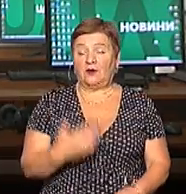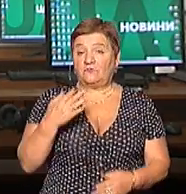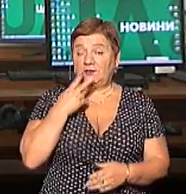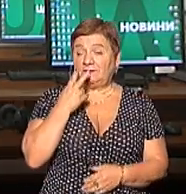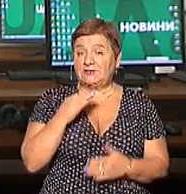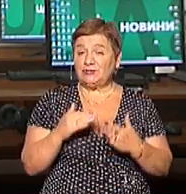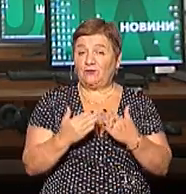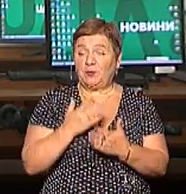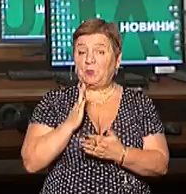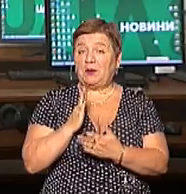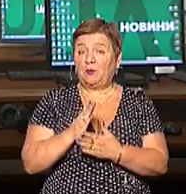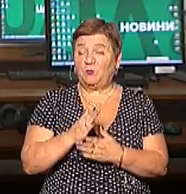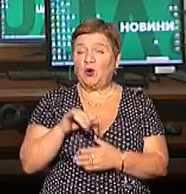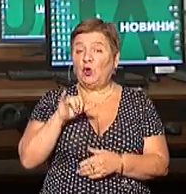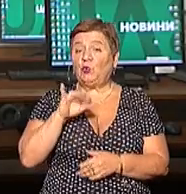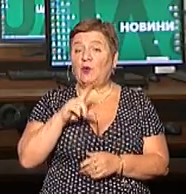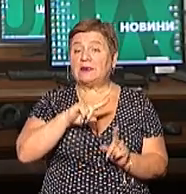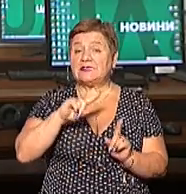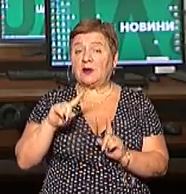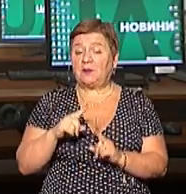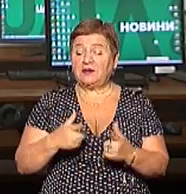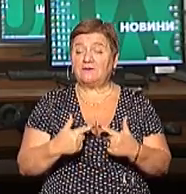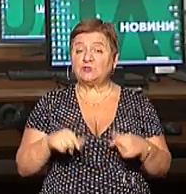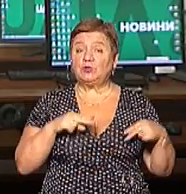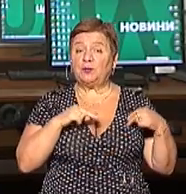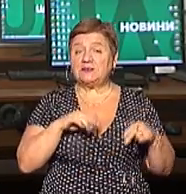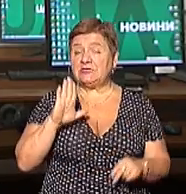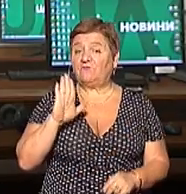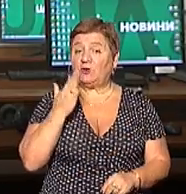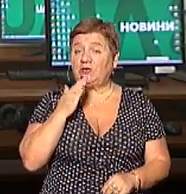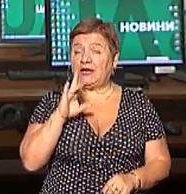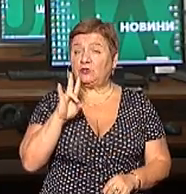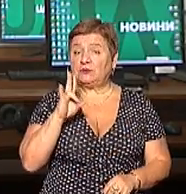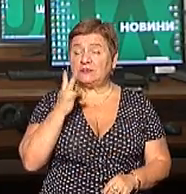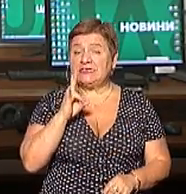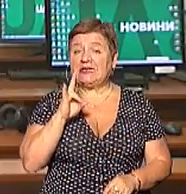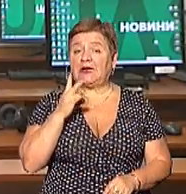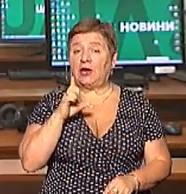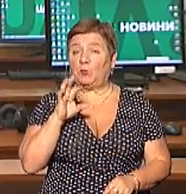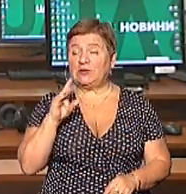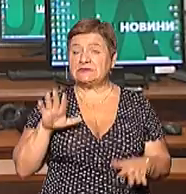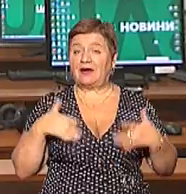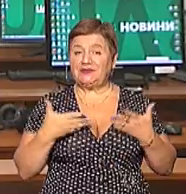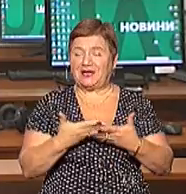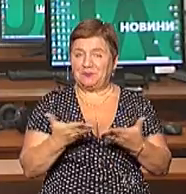Ви дивитесь новини в прямому ефірі телеканалу ЮА «Закарпаття». У студії працюють Вероніка Мороз та Наталія Булеця.